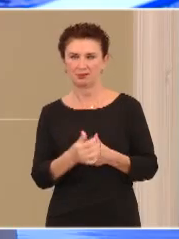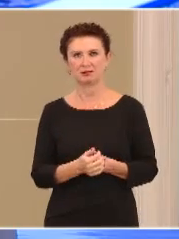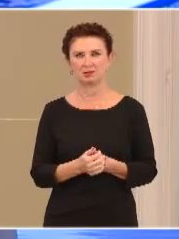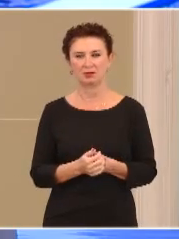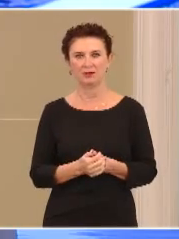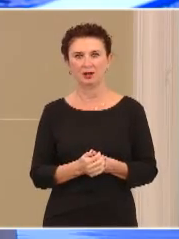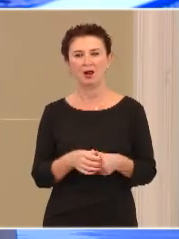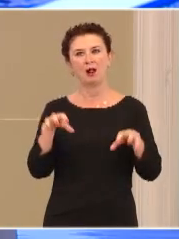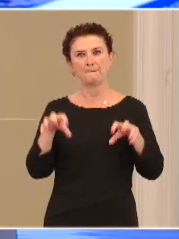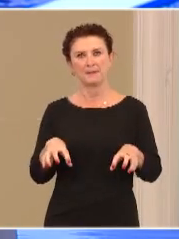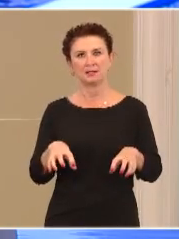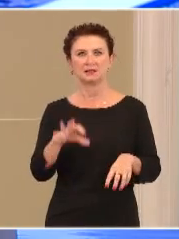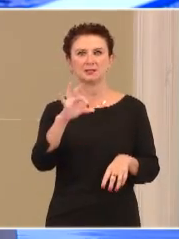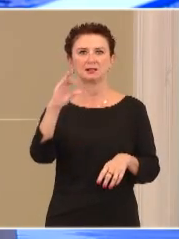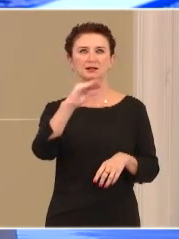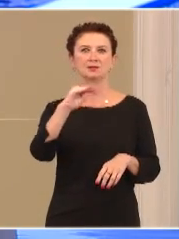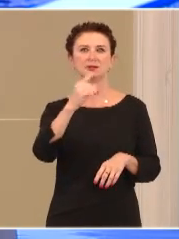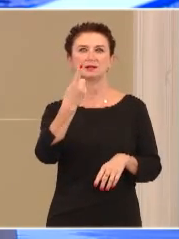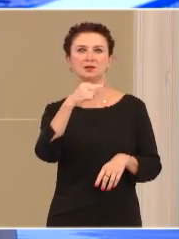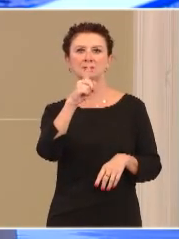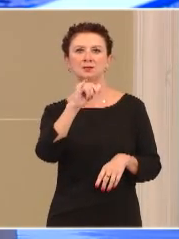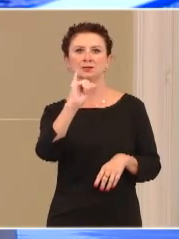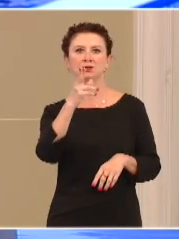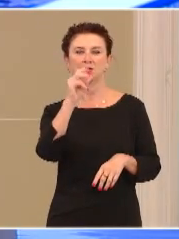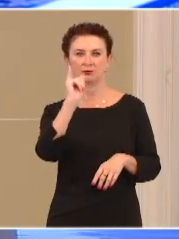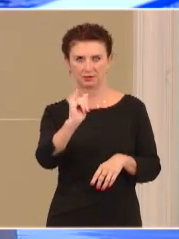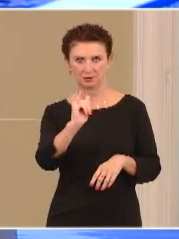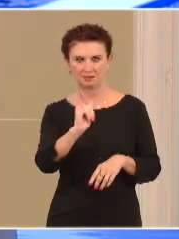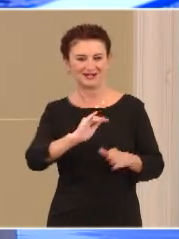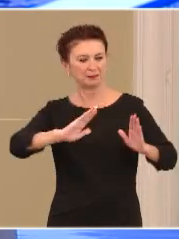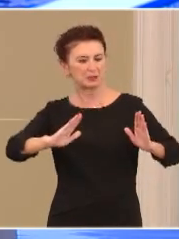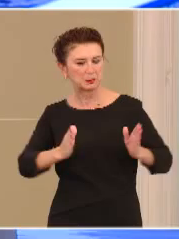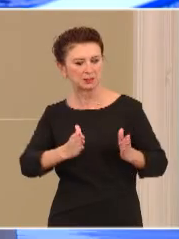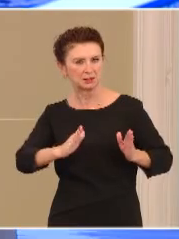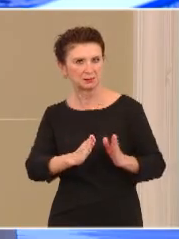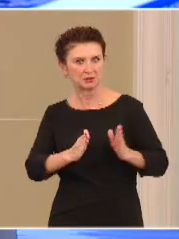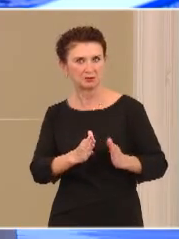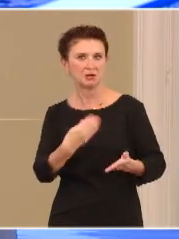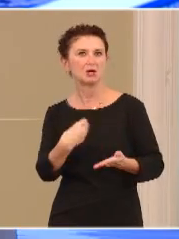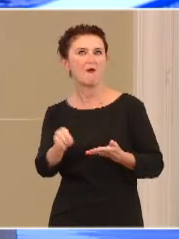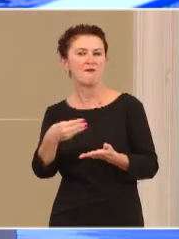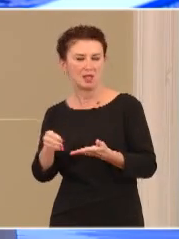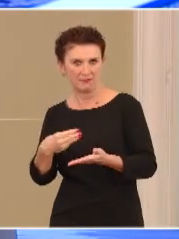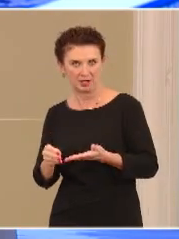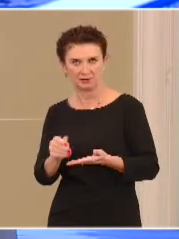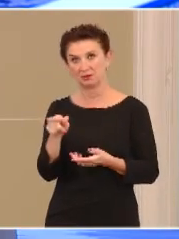Krzysztof Sędzikowski skutecznie ogranicza koszty funkcjonowania tych 11